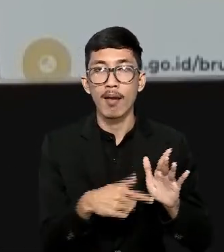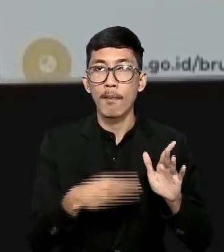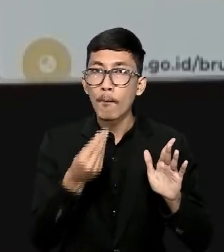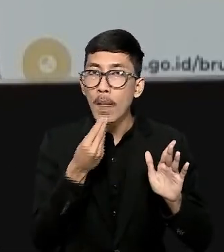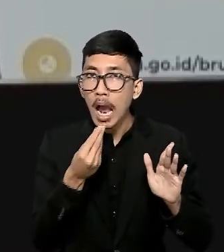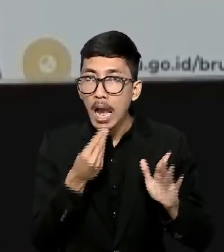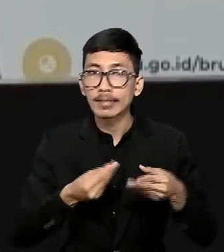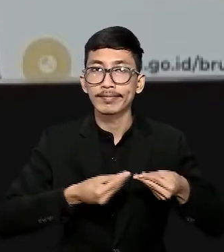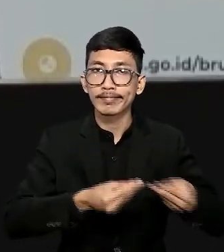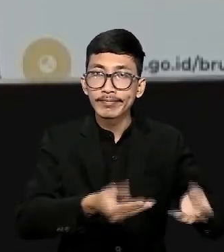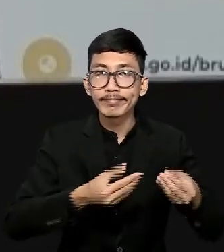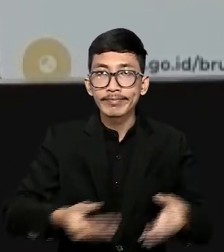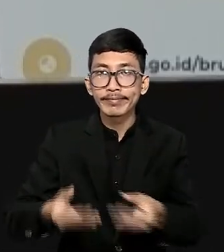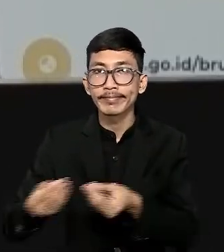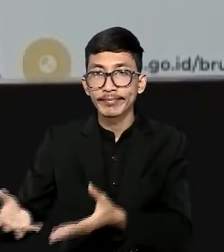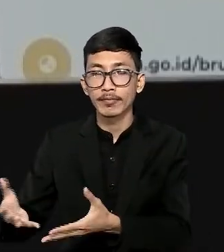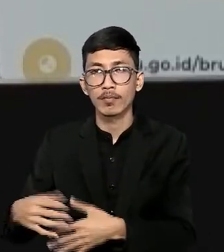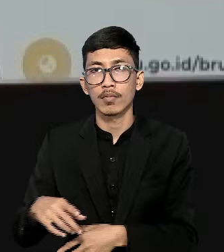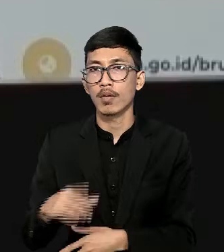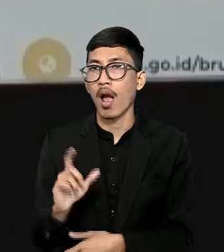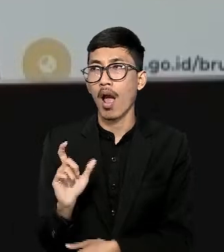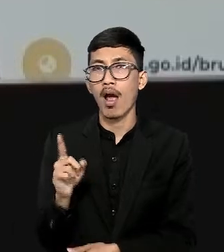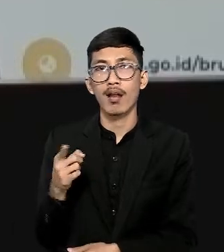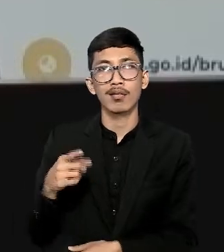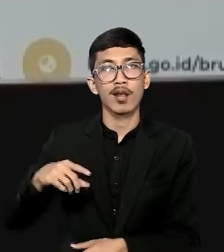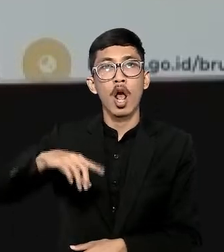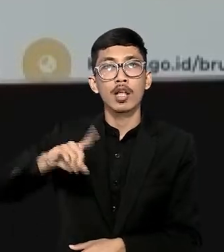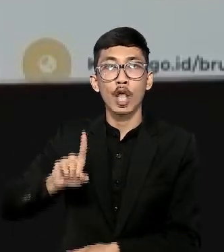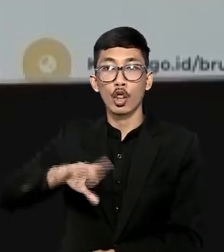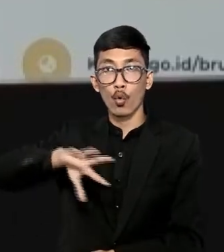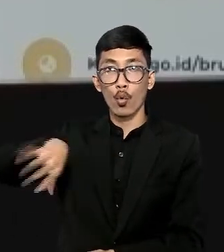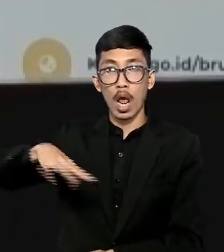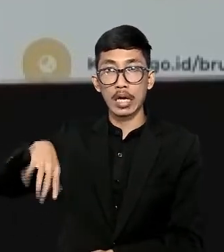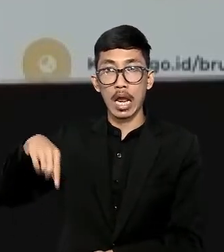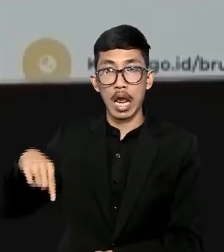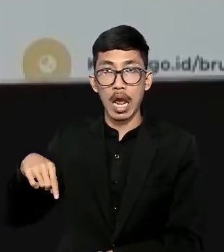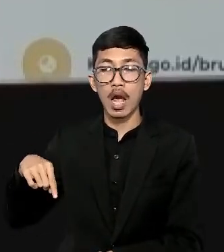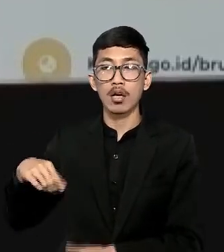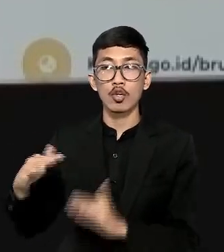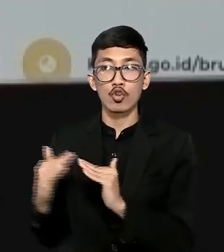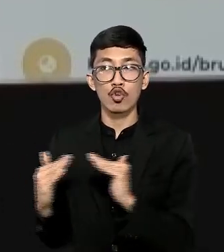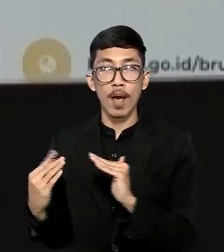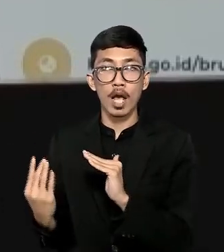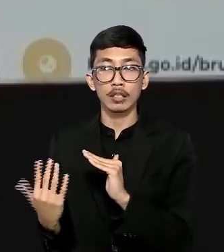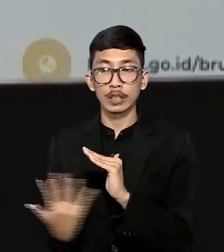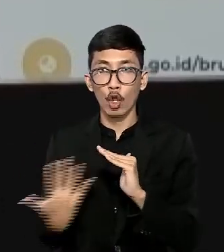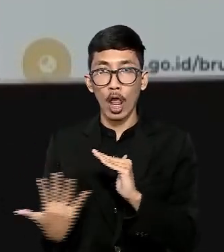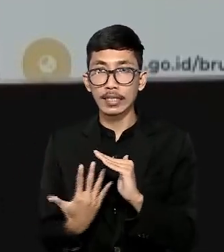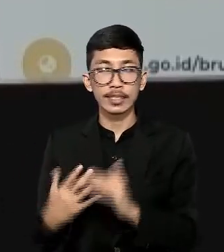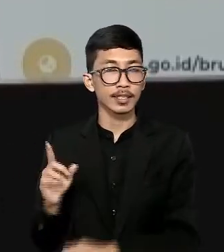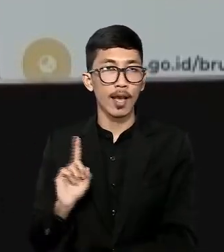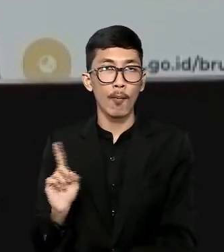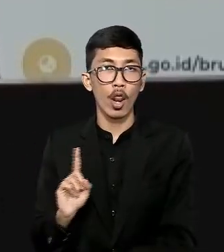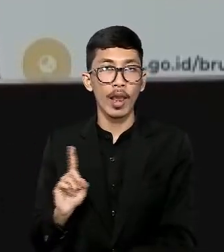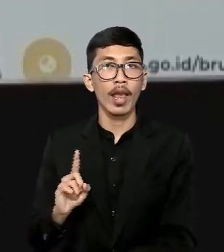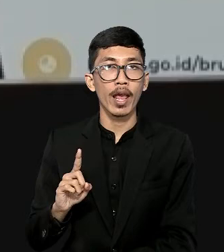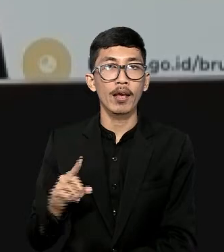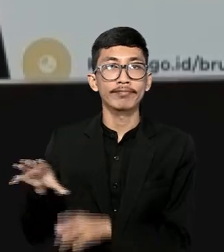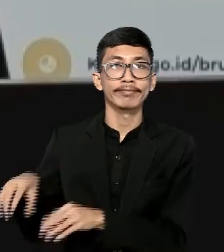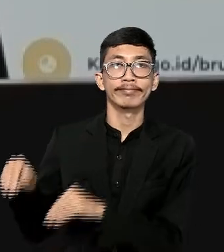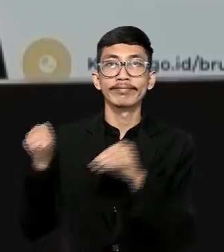ada satu keluarga yang kena kopi dan mereka tidak boleh isolasi di rumah kita memberikan dukungan